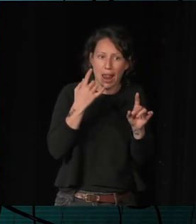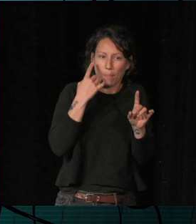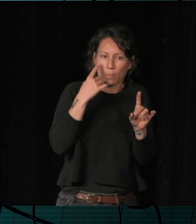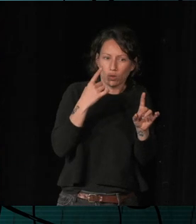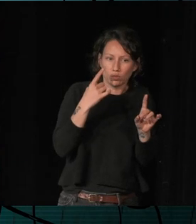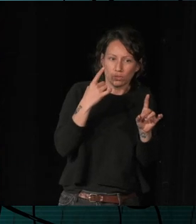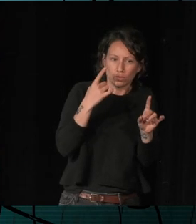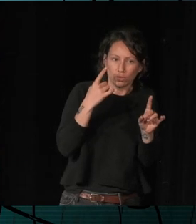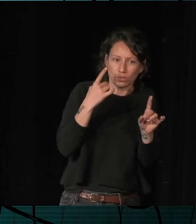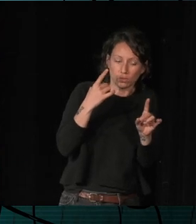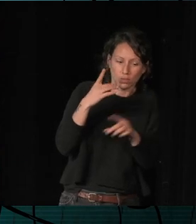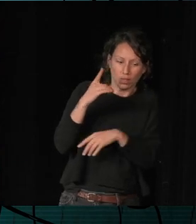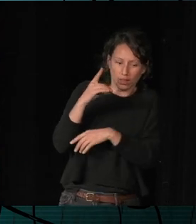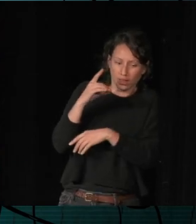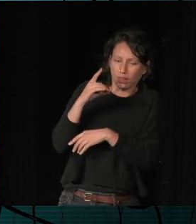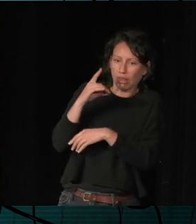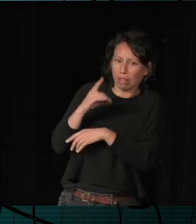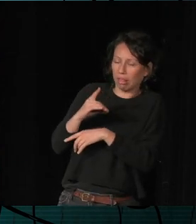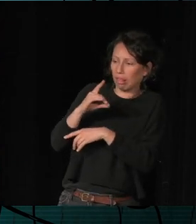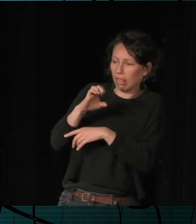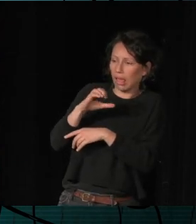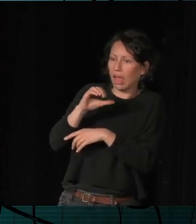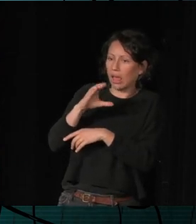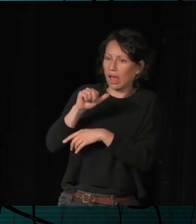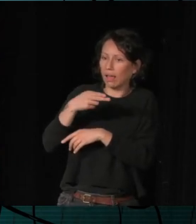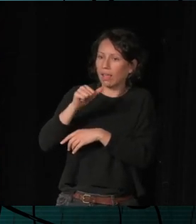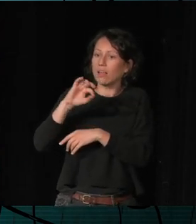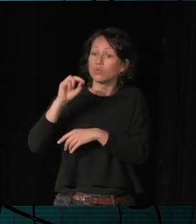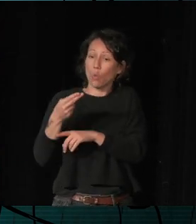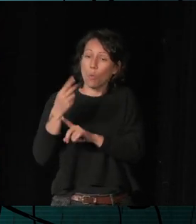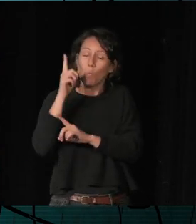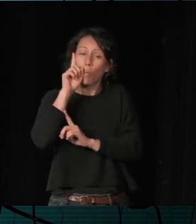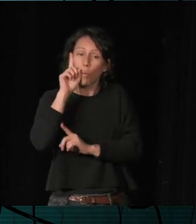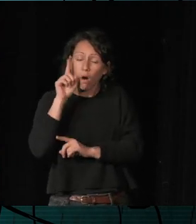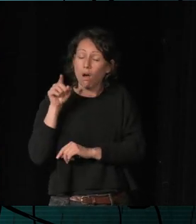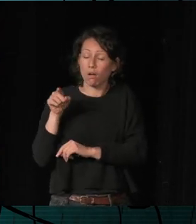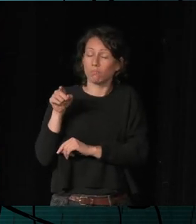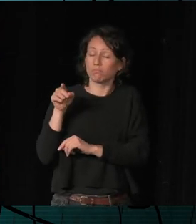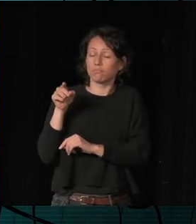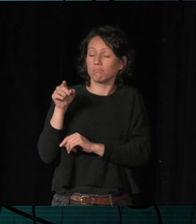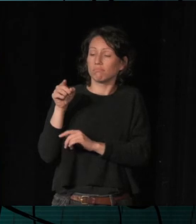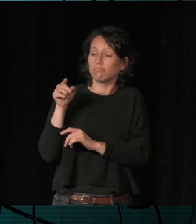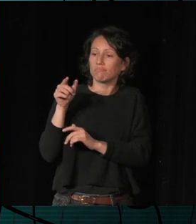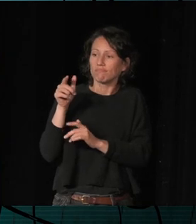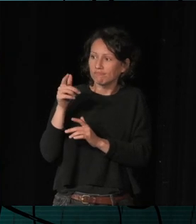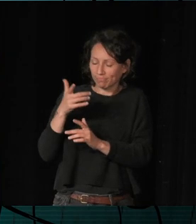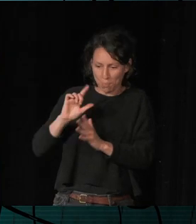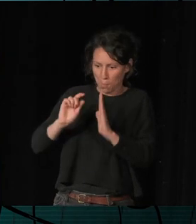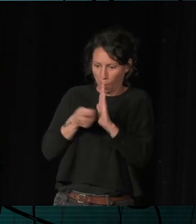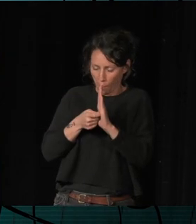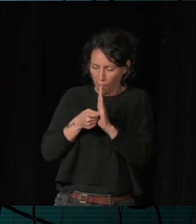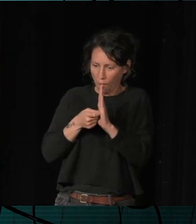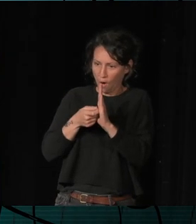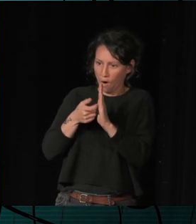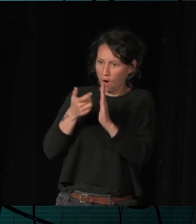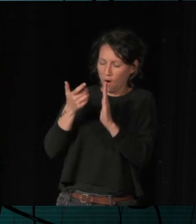et Kinapel en parlait très bien au tout début, il y a tous ces moments en fait, de passivité du personnage, que ce soit devant le sculpteur, une